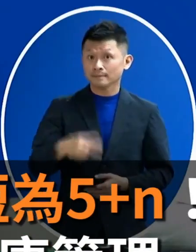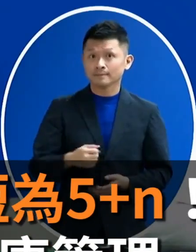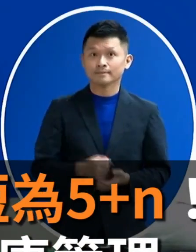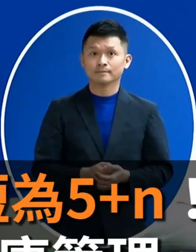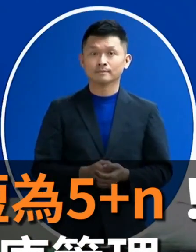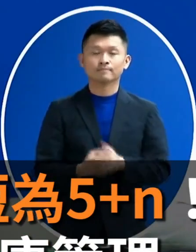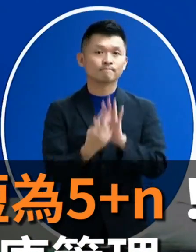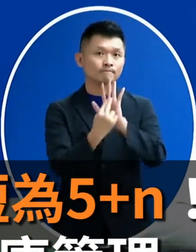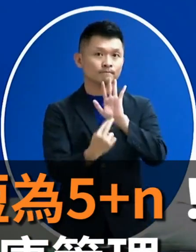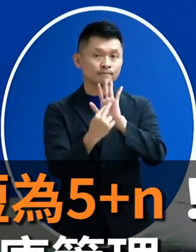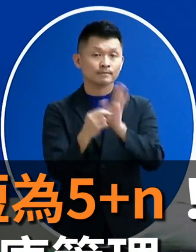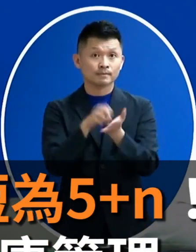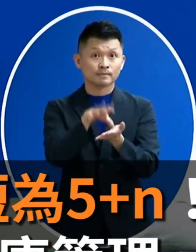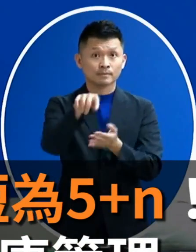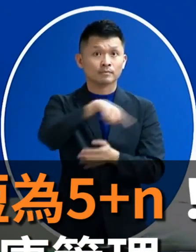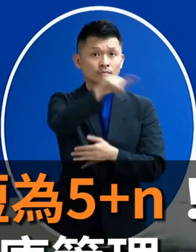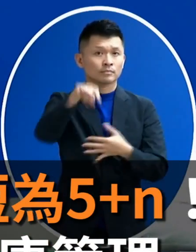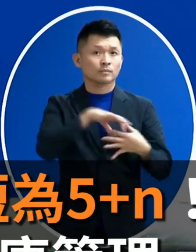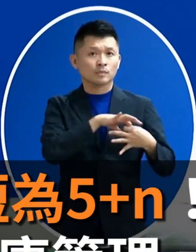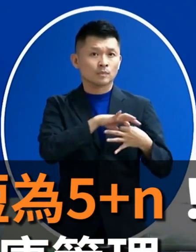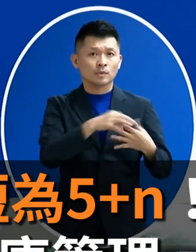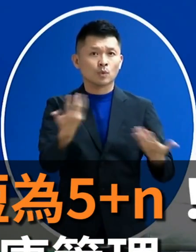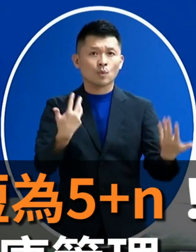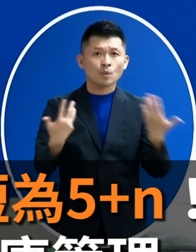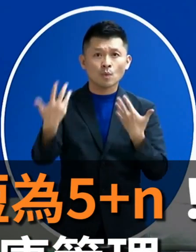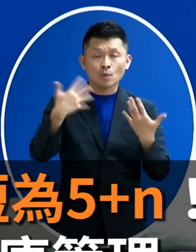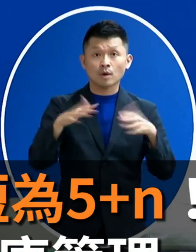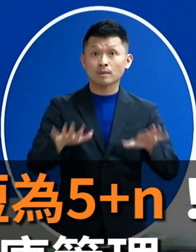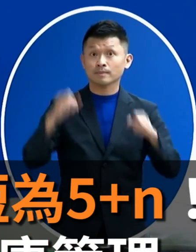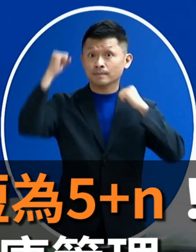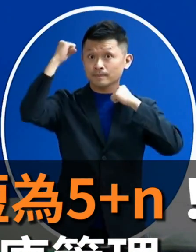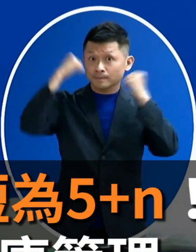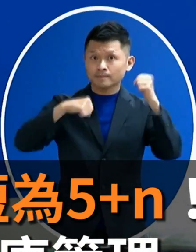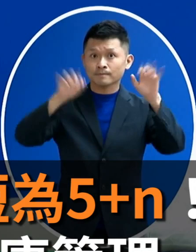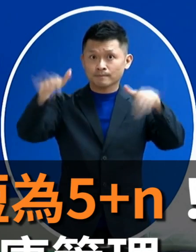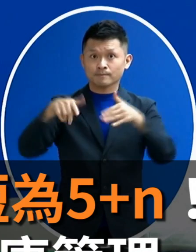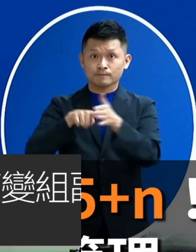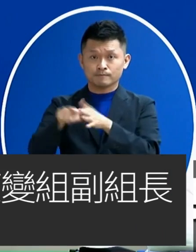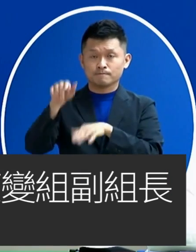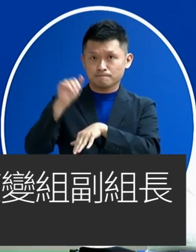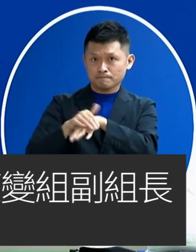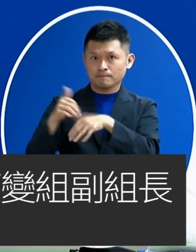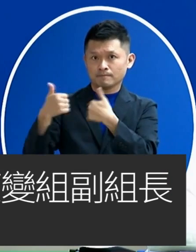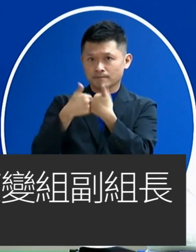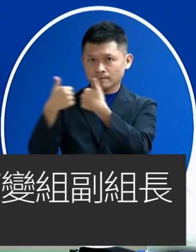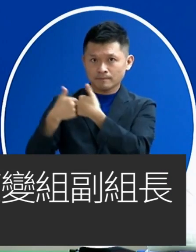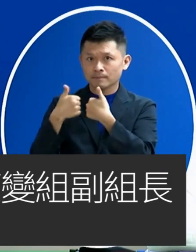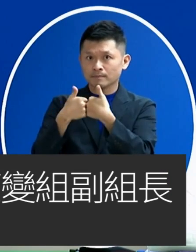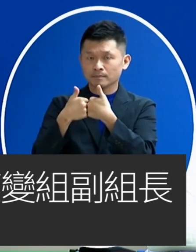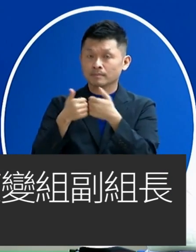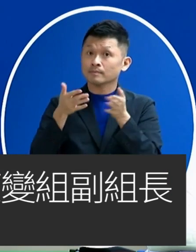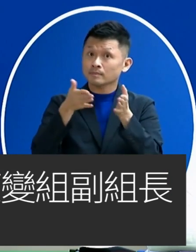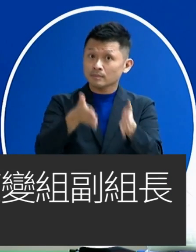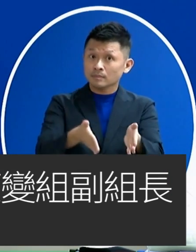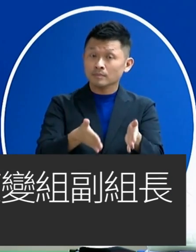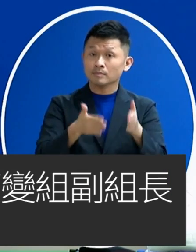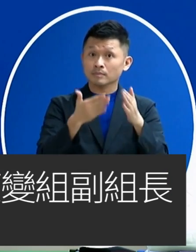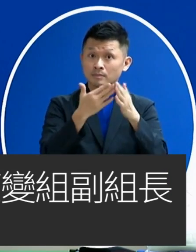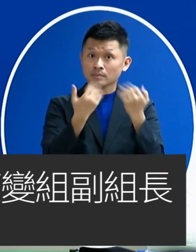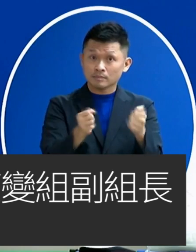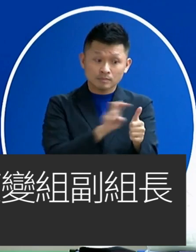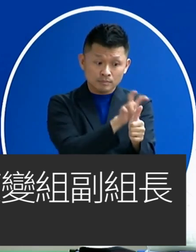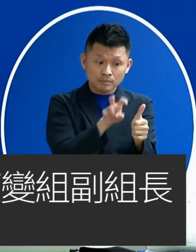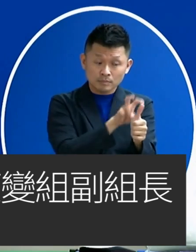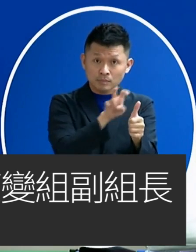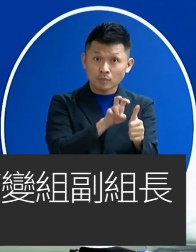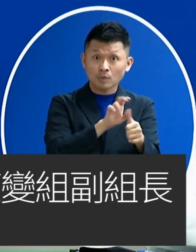是跟大家说明大家关心的这个今天早上所召开的专家咨询会议，有针对这个居家照护确